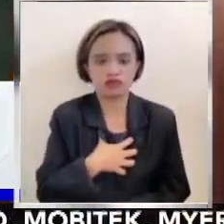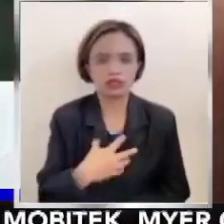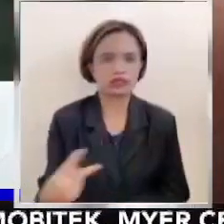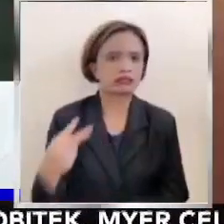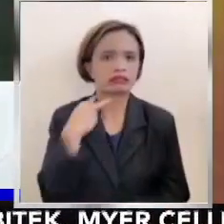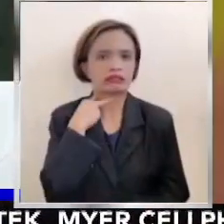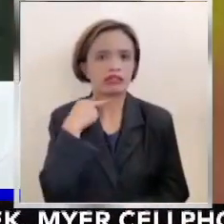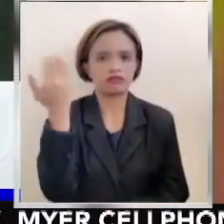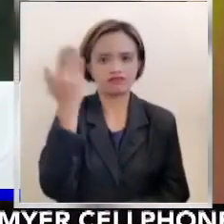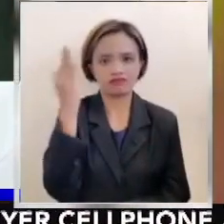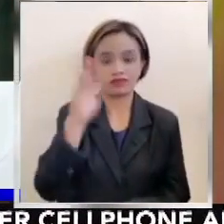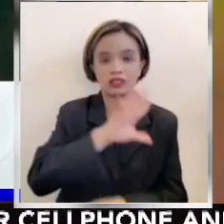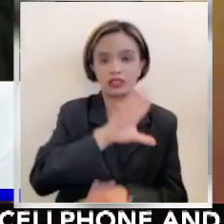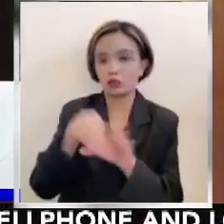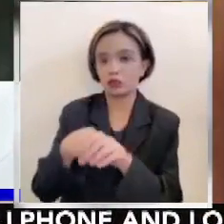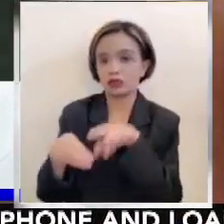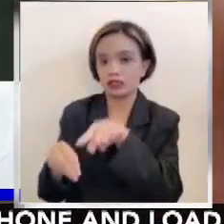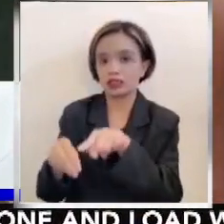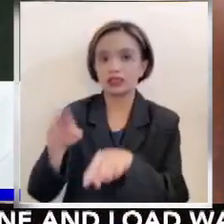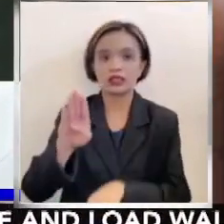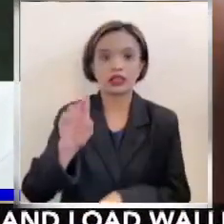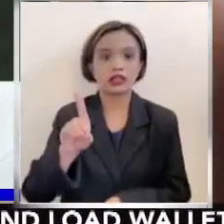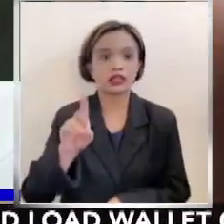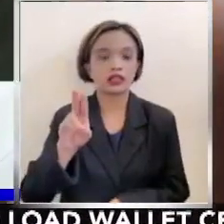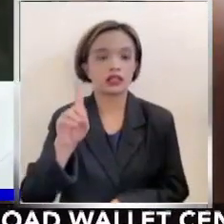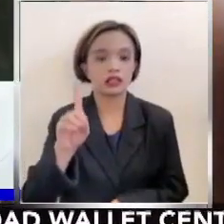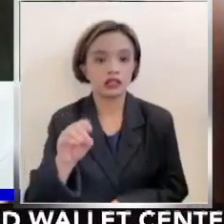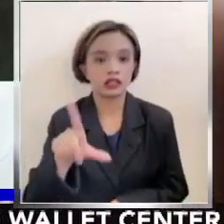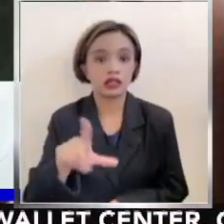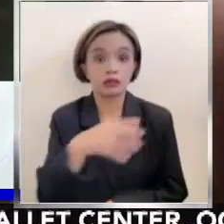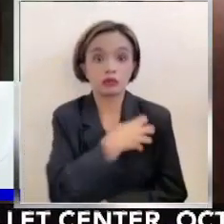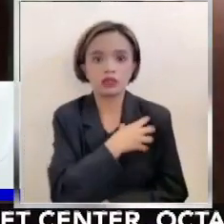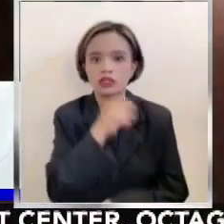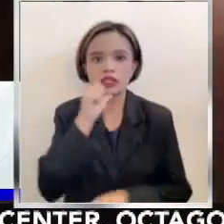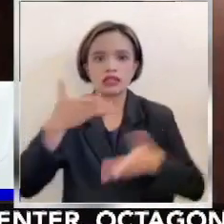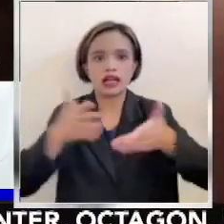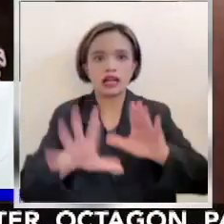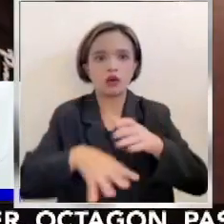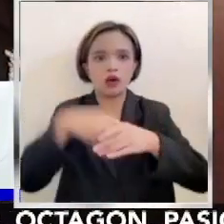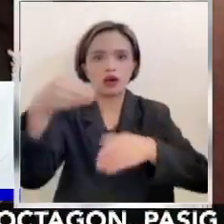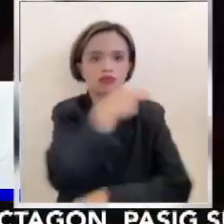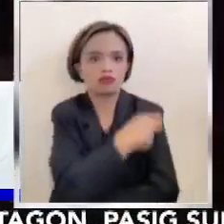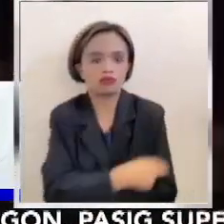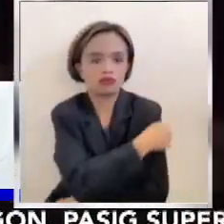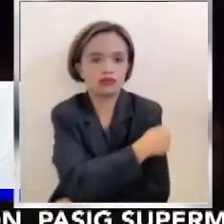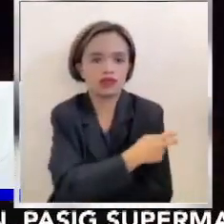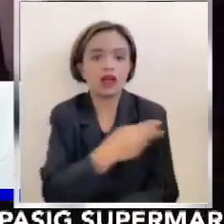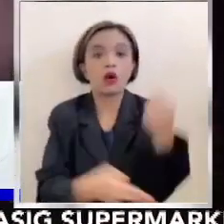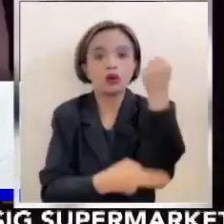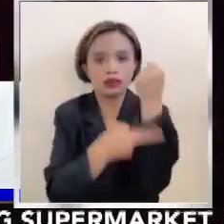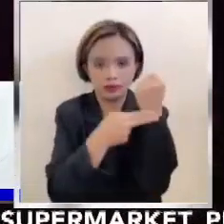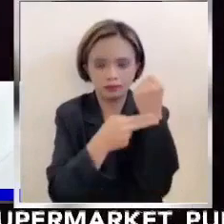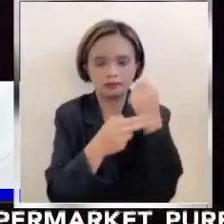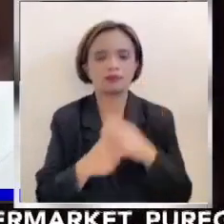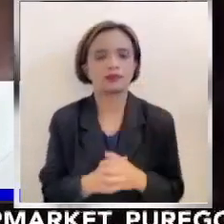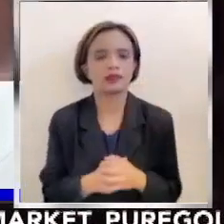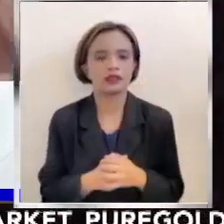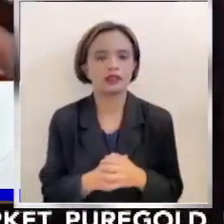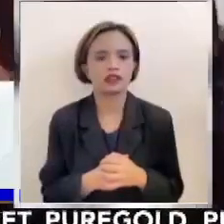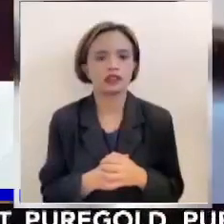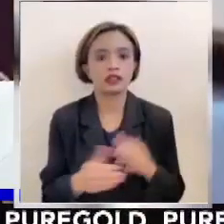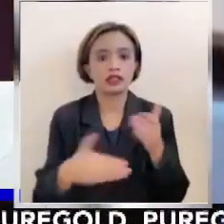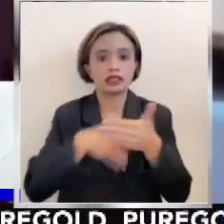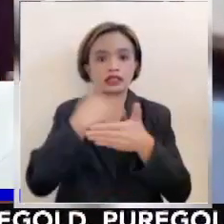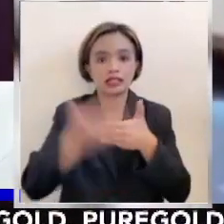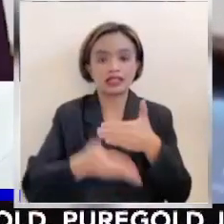kabilang na si Herlene, na ayaw palabasin ng mga pulis mula sa hotel na kanilang pinuntahan. Nag-withdraw rin kalaunan sa pageant